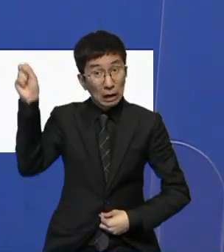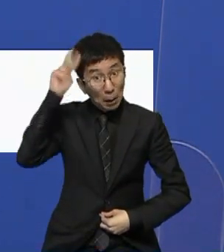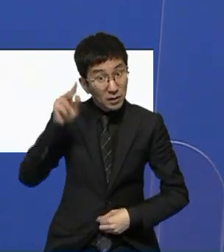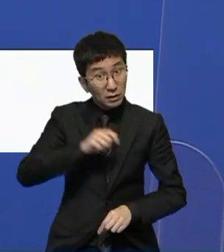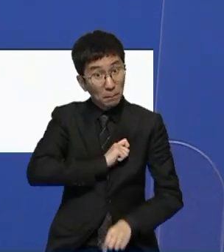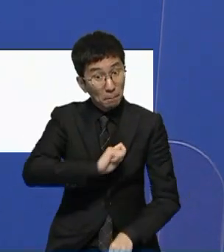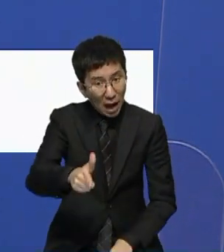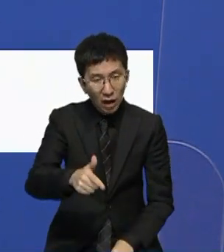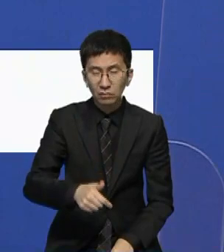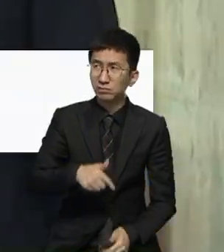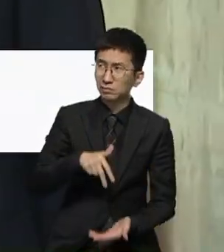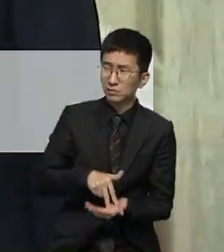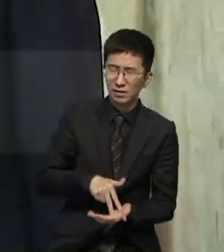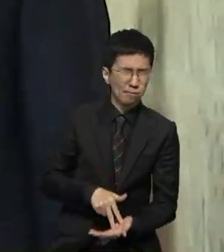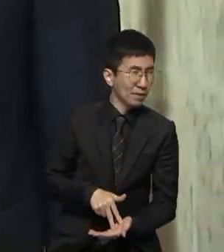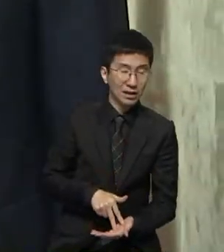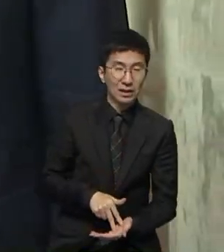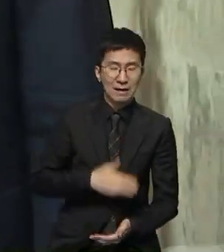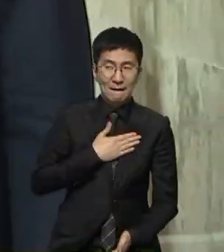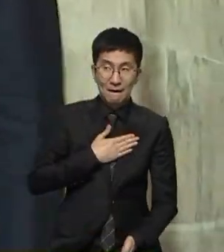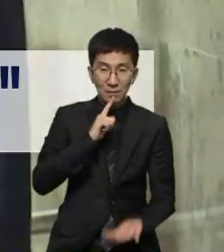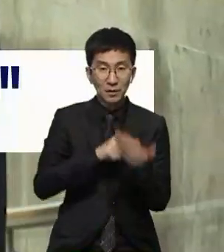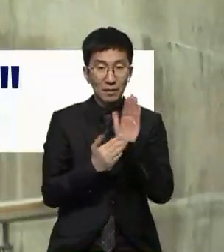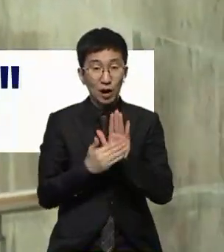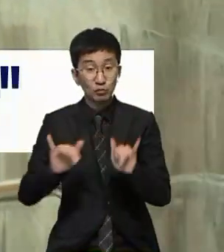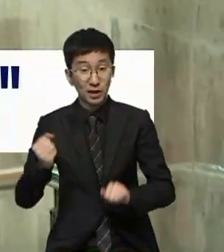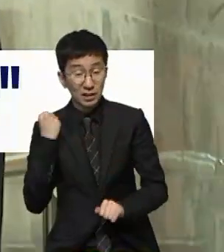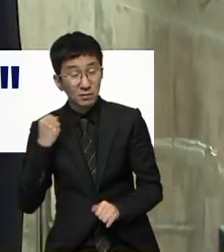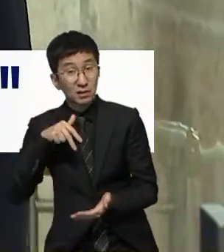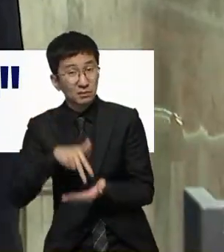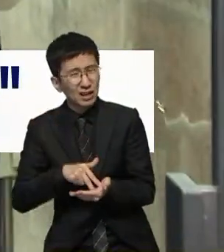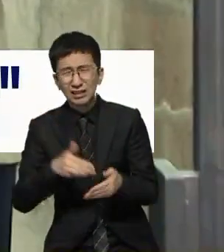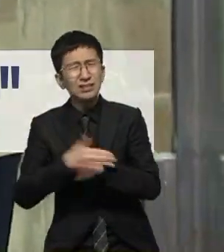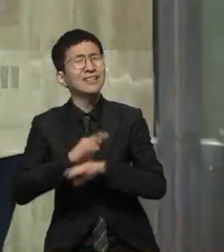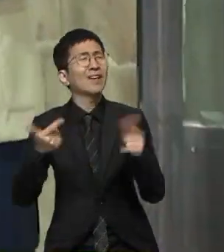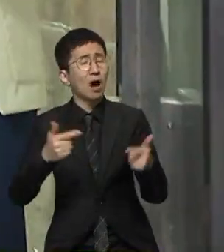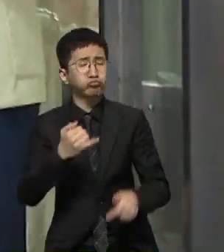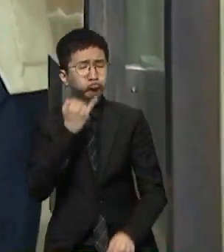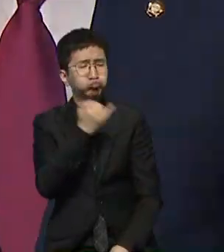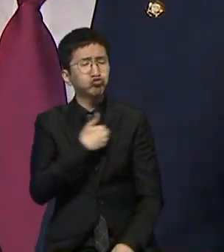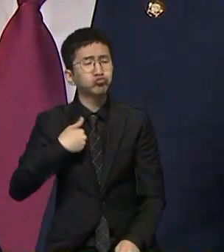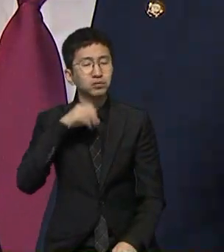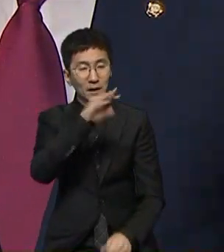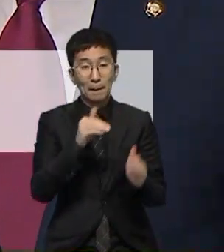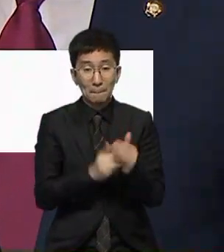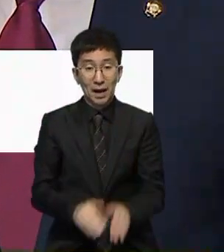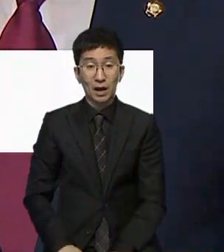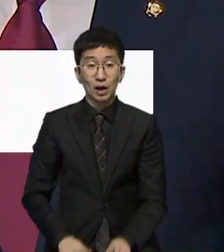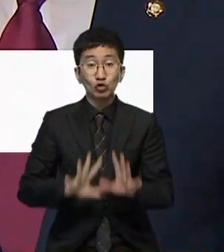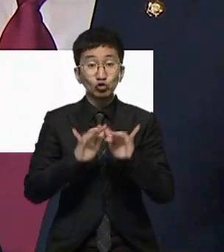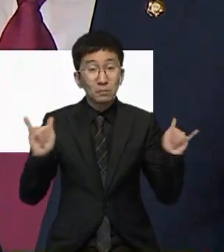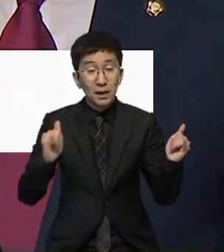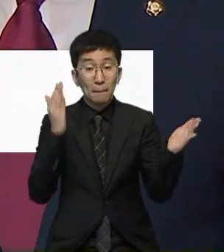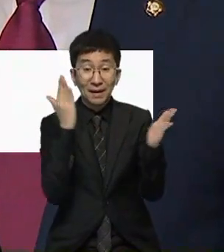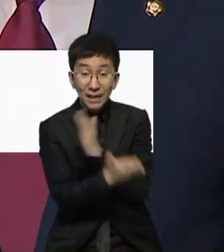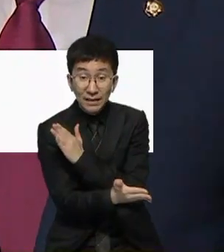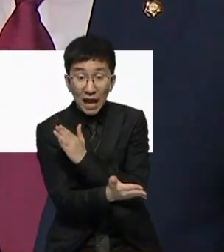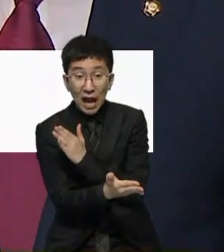부여할 수가 없습니다 국민의 힘은 자진 사퇴가 늦지 않았다고 감쌌습니다 국민의 눈높이에 맞지